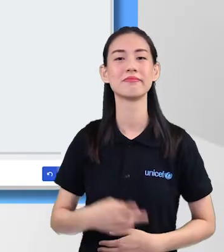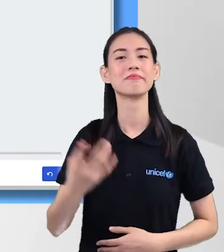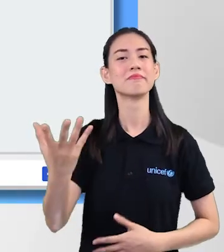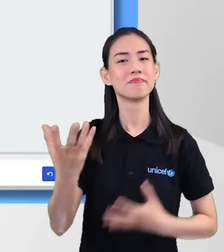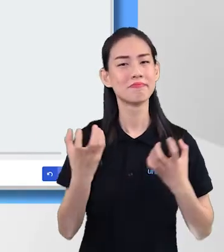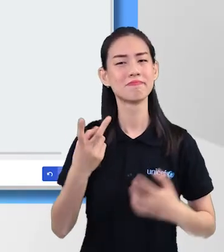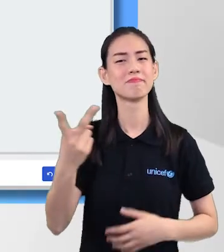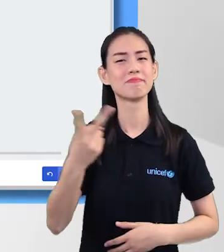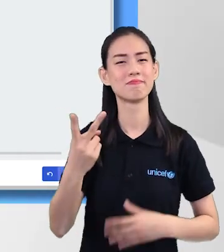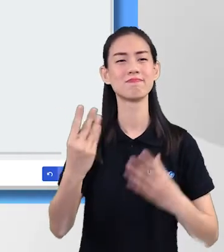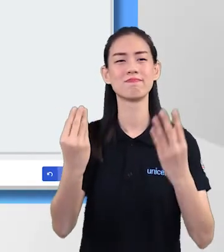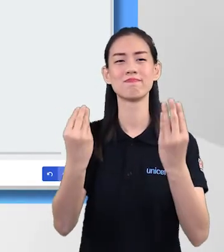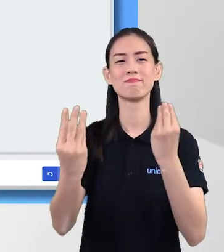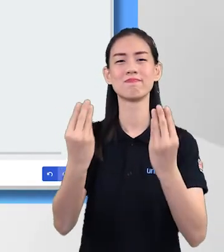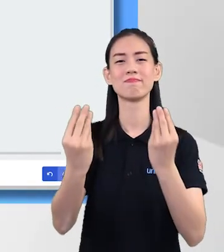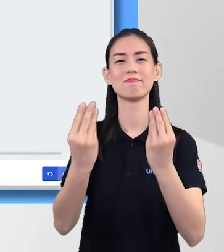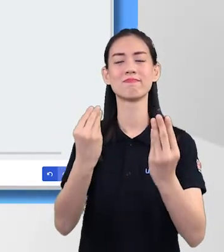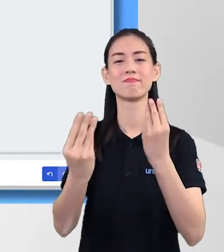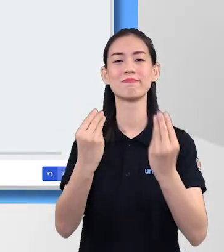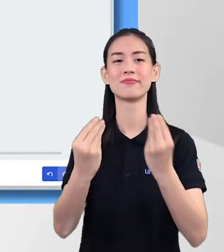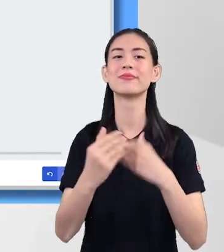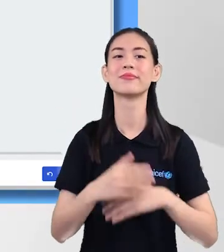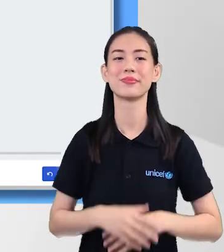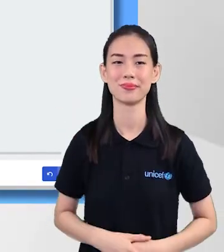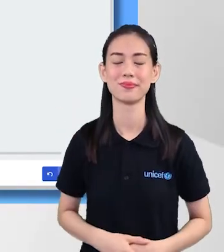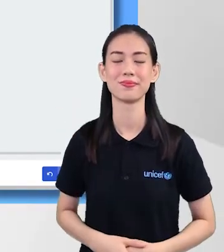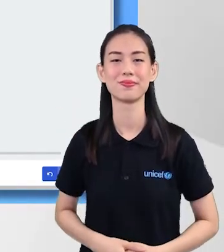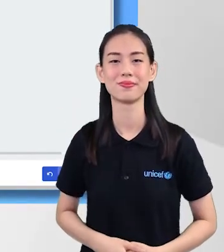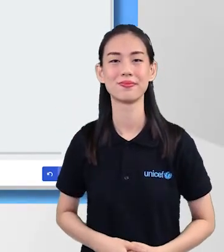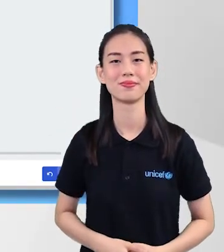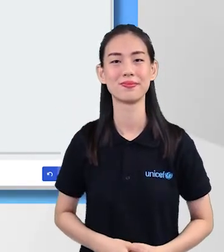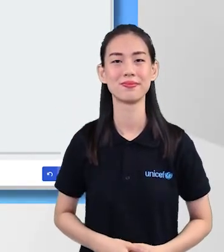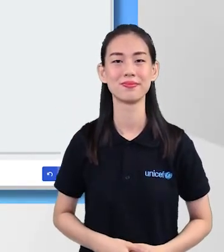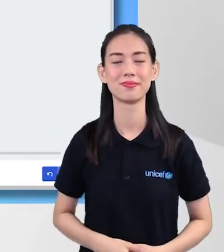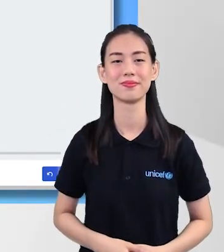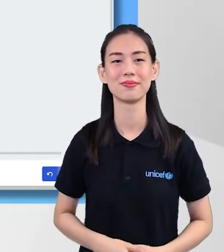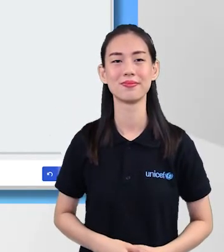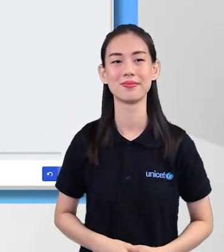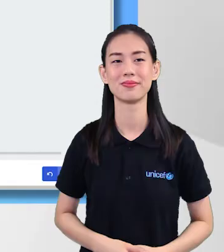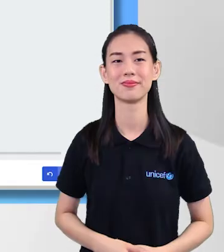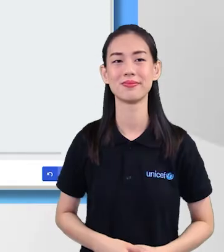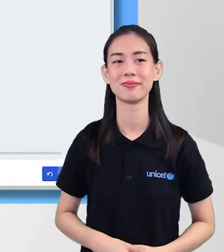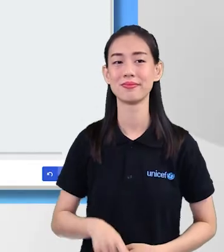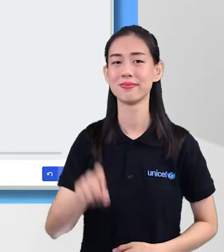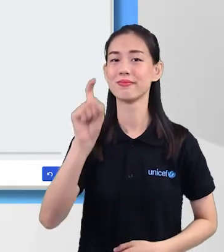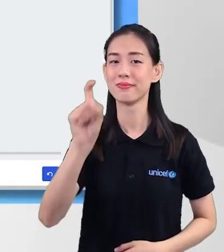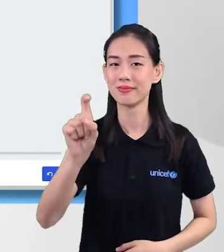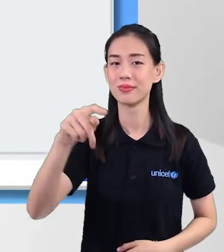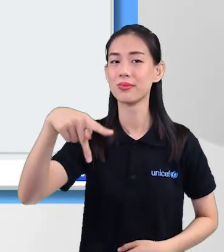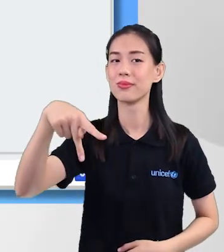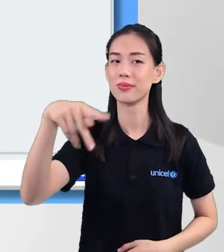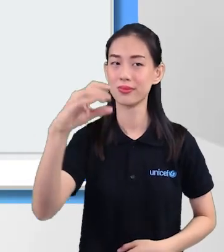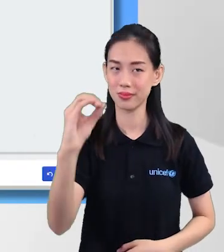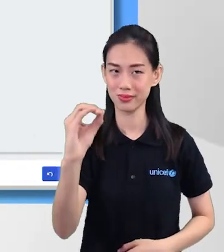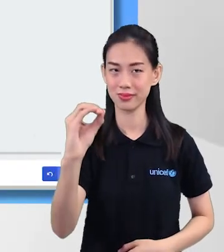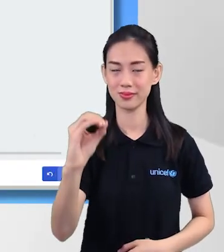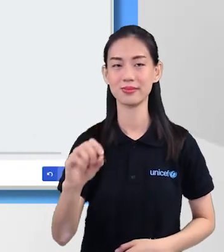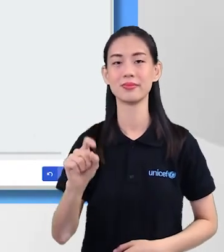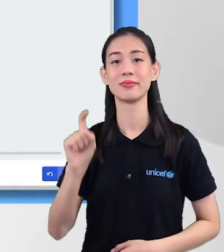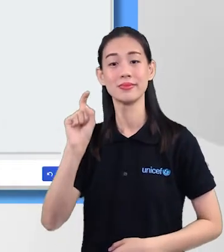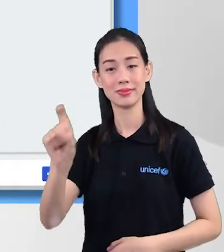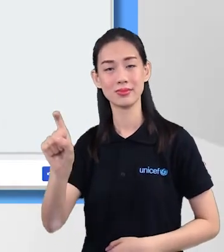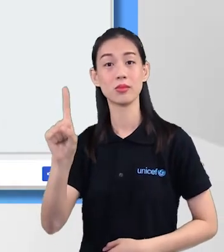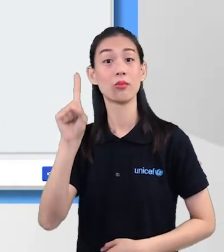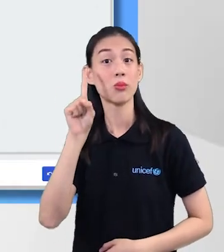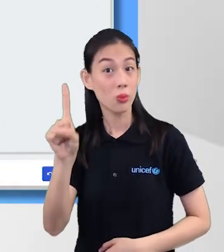Kita nak nyalakan kedua-dua LED tadi, jadi pada pin blok digital write, pilih pin P0. Isyarat yang nak dihantar ialah on,